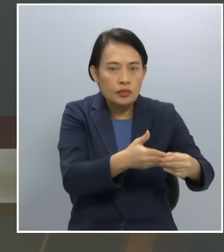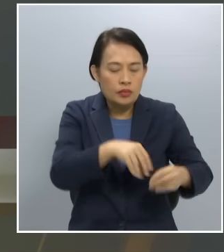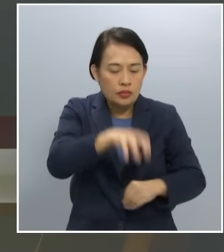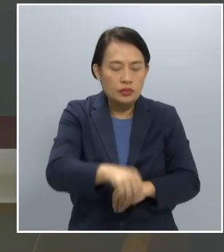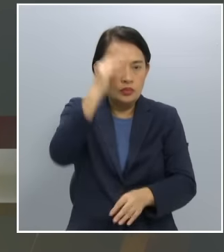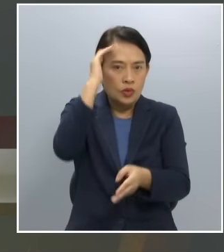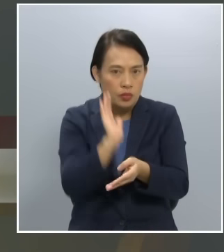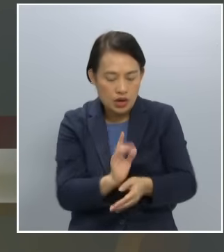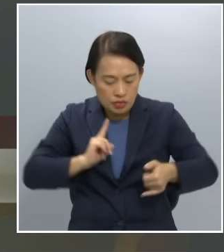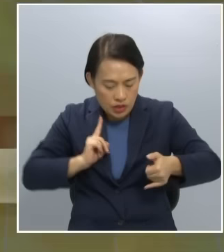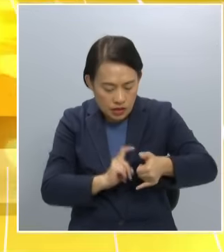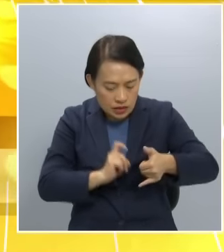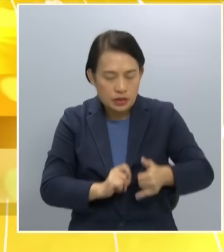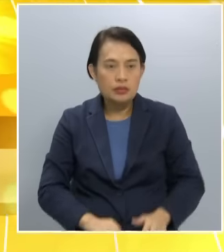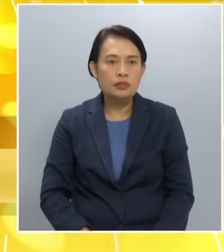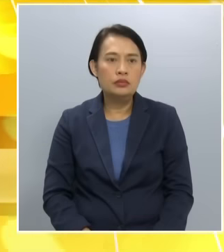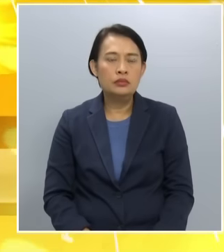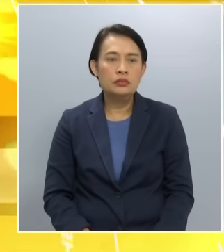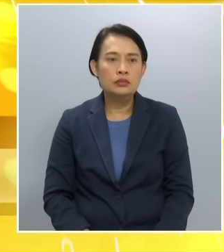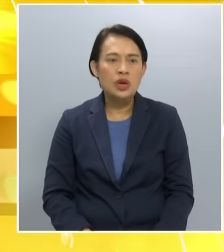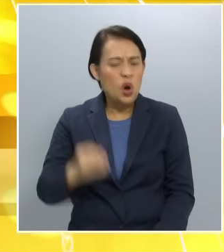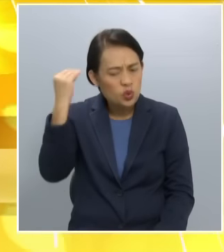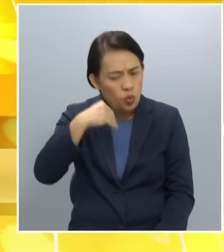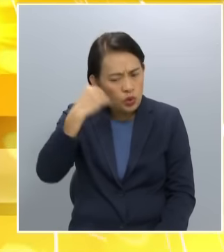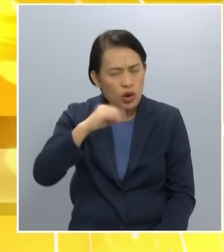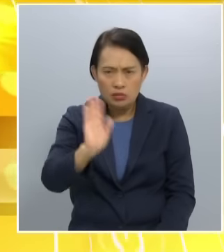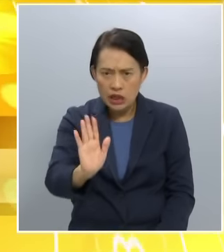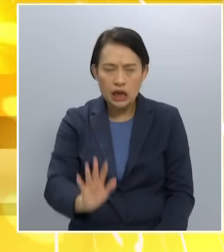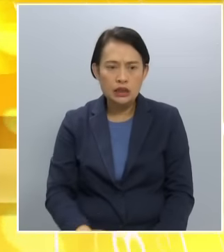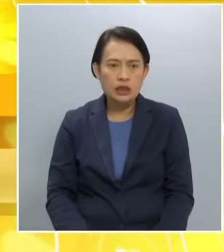นี่จะเกิดทุกวันไม่ได้นะอืทุกคืนตำรวจต้องมีหน้าที่ไปล้อมที่โน่นที่